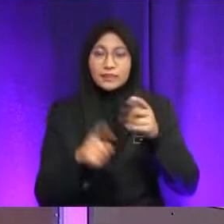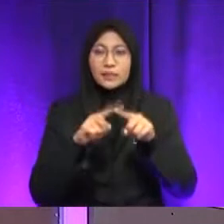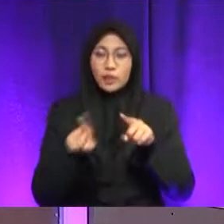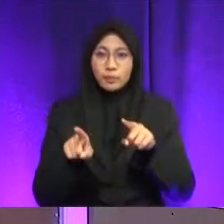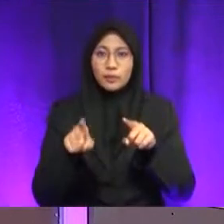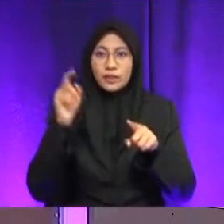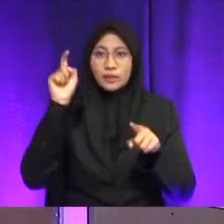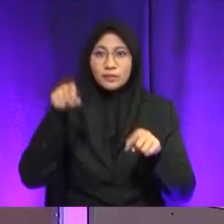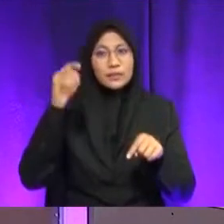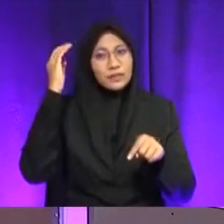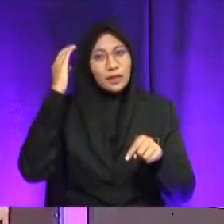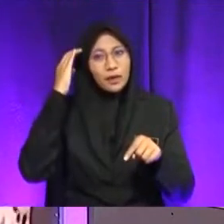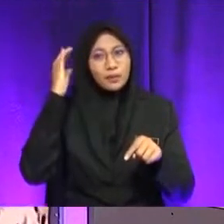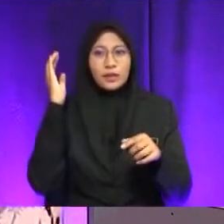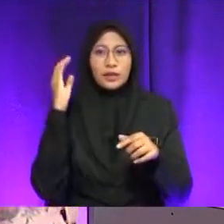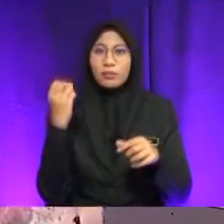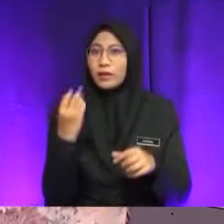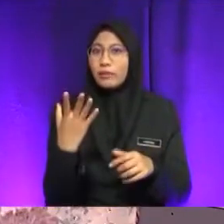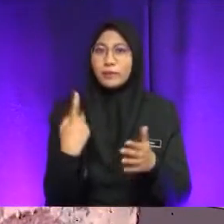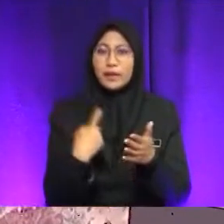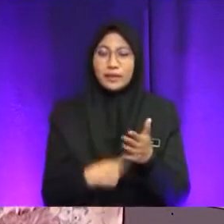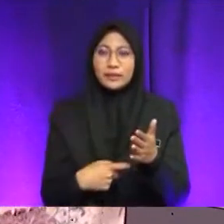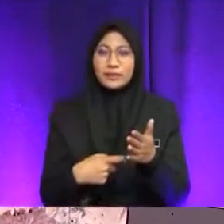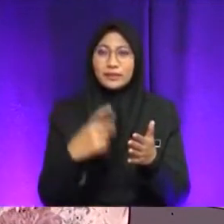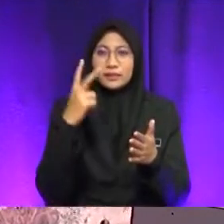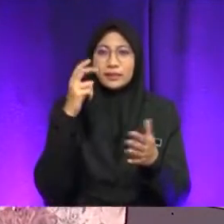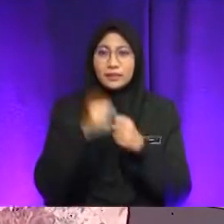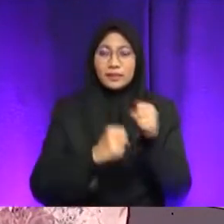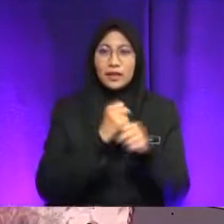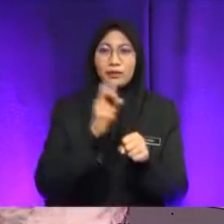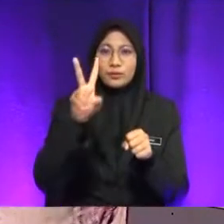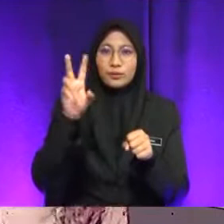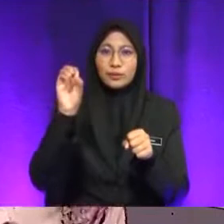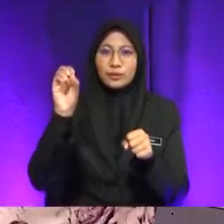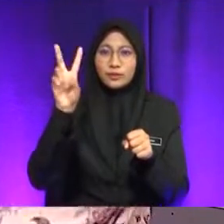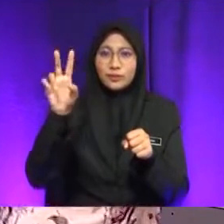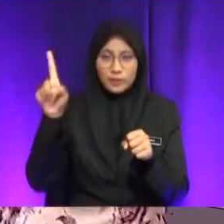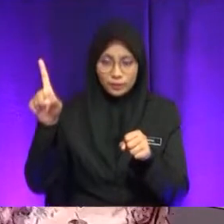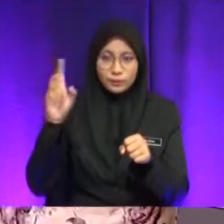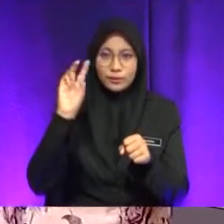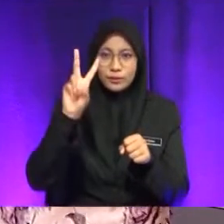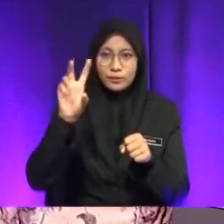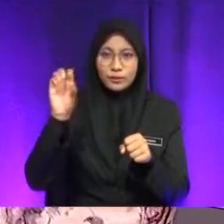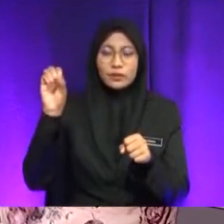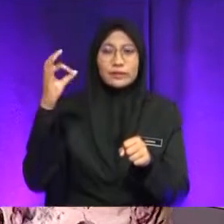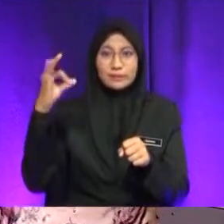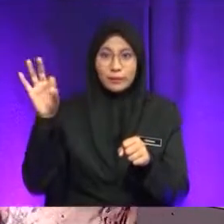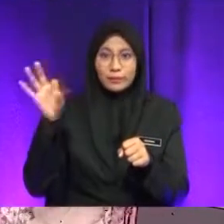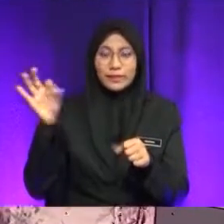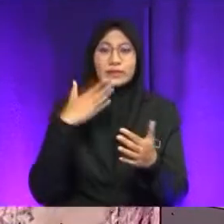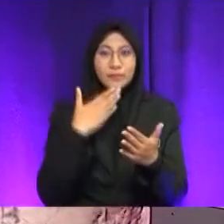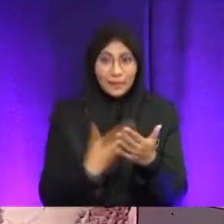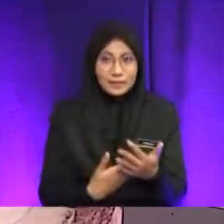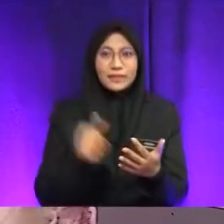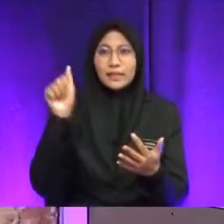bahan tersebut sama adek tahun 2021 ataupun 2029 Kenapa bedanya ke baik ketua jawaban Adam Terima kasih ada